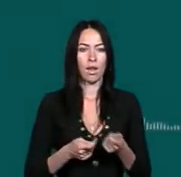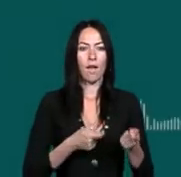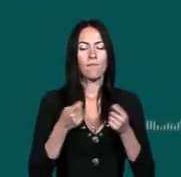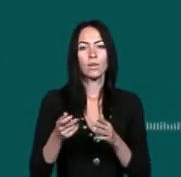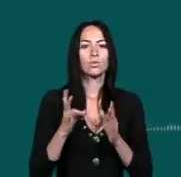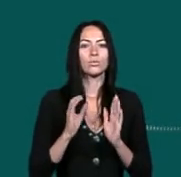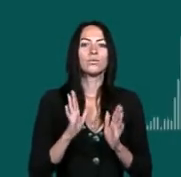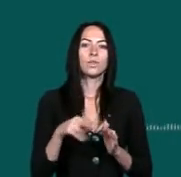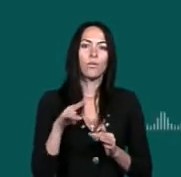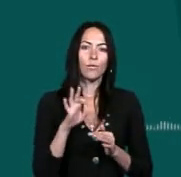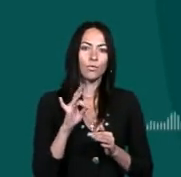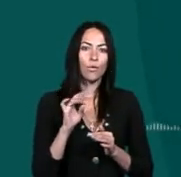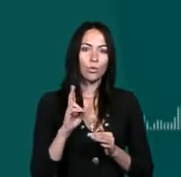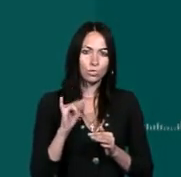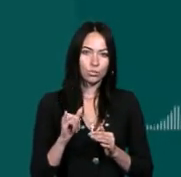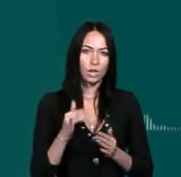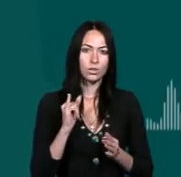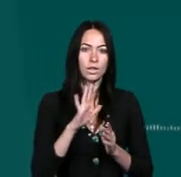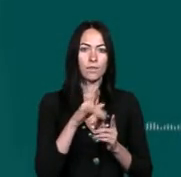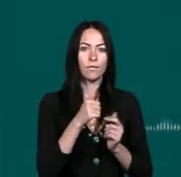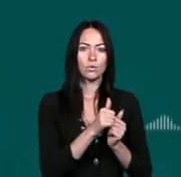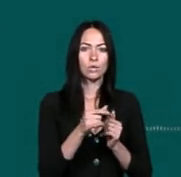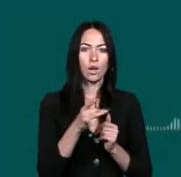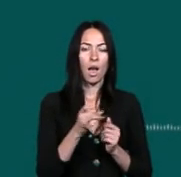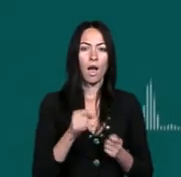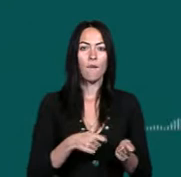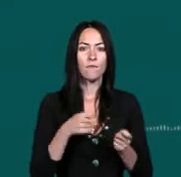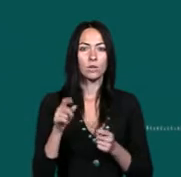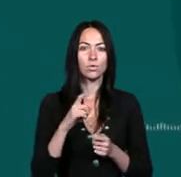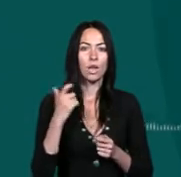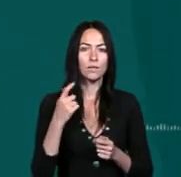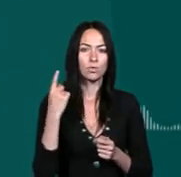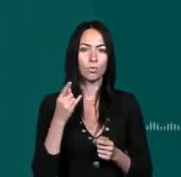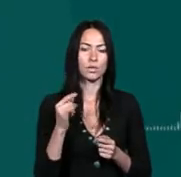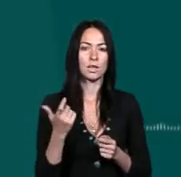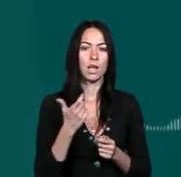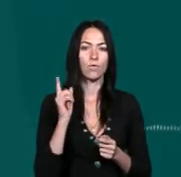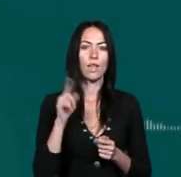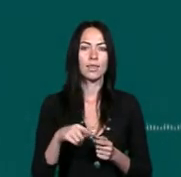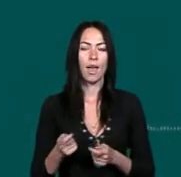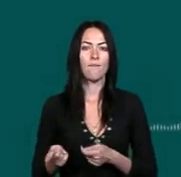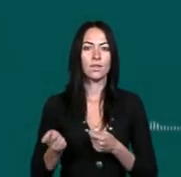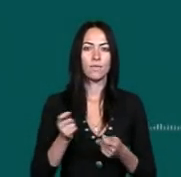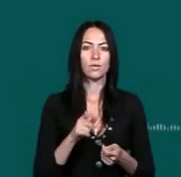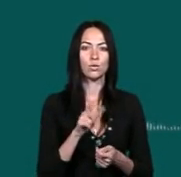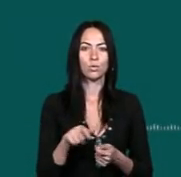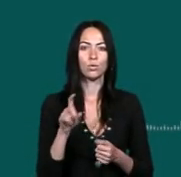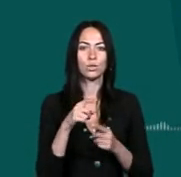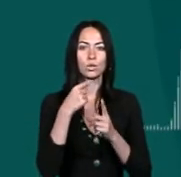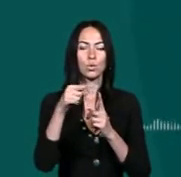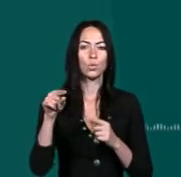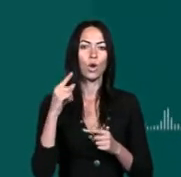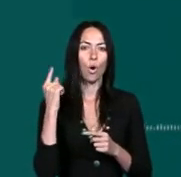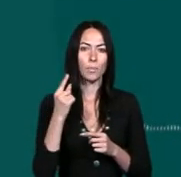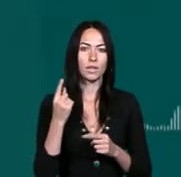Дворічанського, Куп'янського або сусідніх районів, везуть з Харківської області, з Харкова, везуть навіть з других